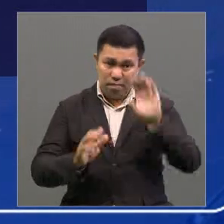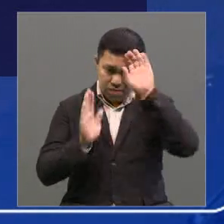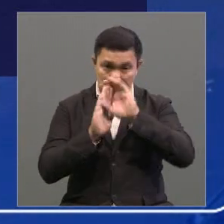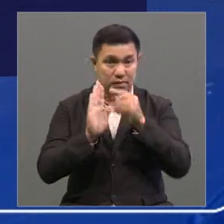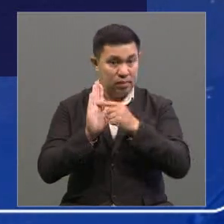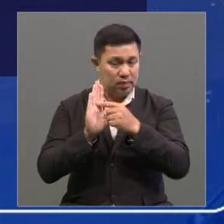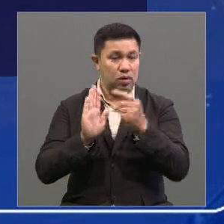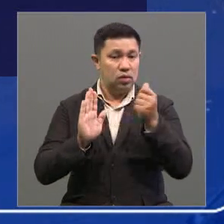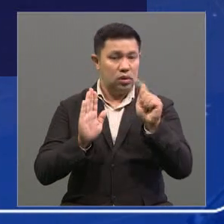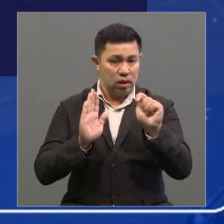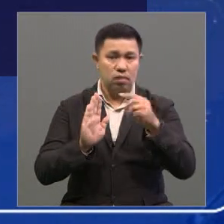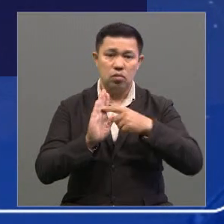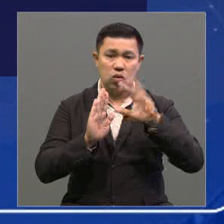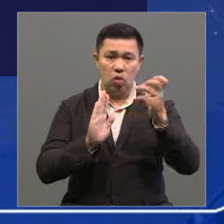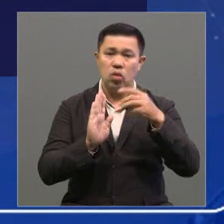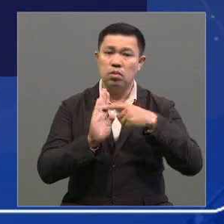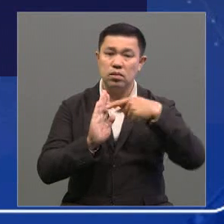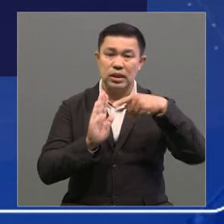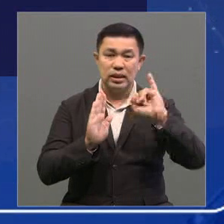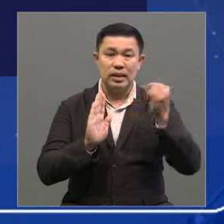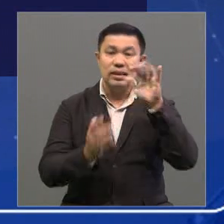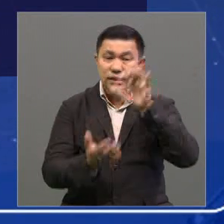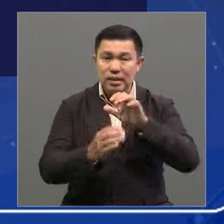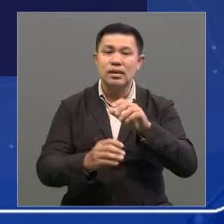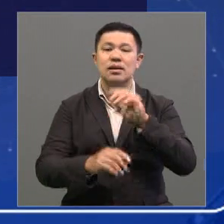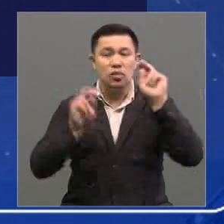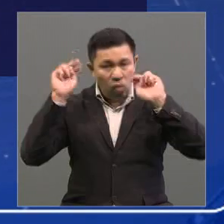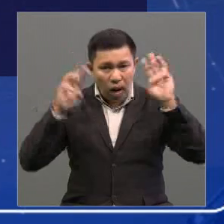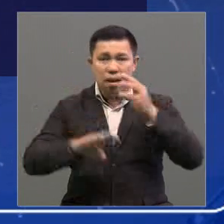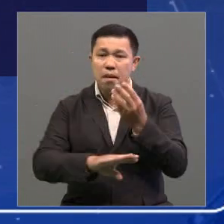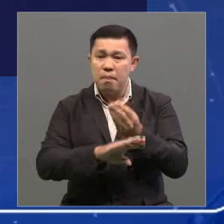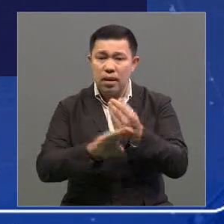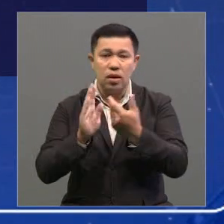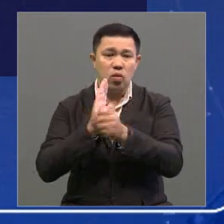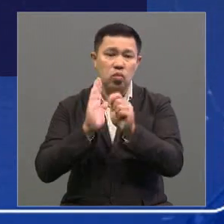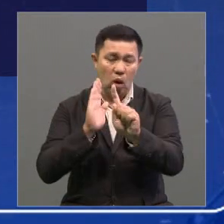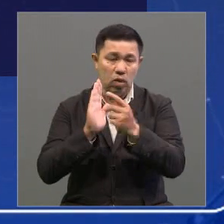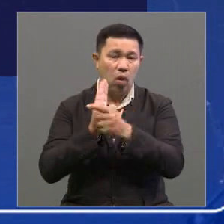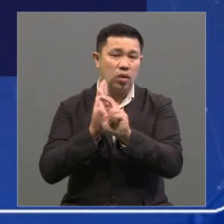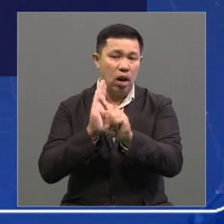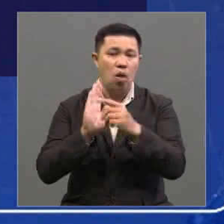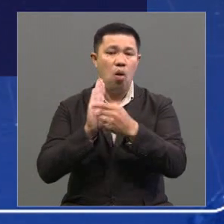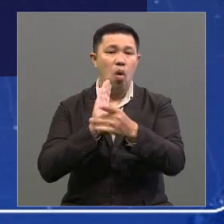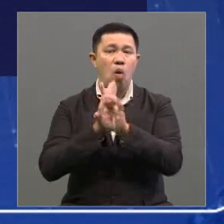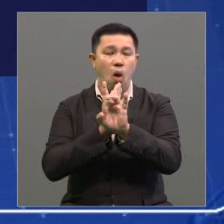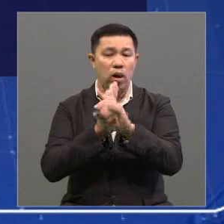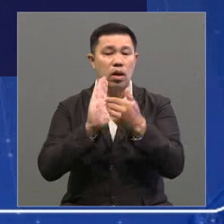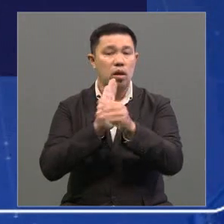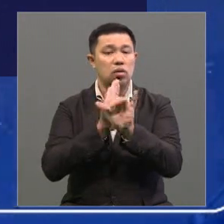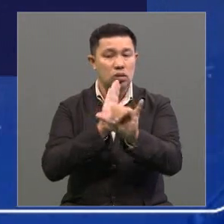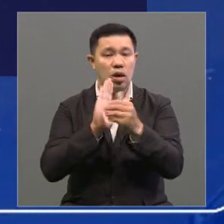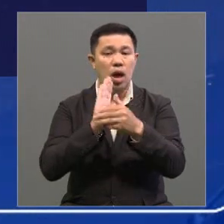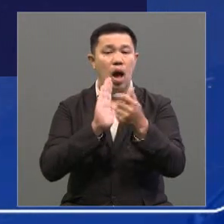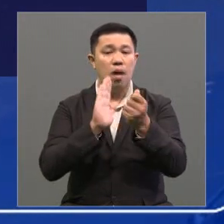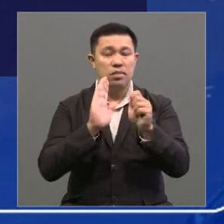อุตรดิตถ์พิษณุโลกพิจิตรนครสวรรค์กำแพงเพชรอุดรธานีขอนแก่นร้อยเอ็ดยโสธรอำนาจเจริญ